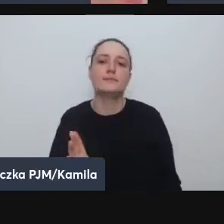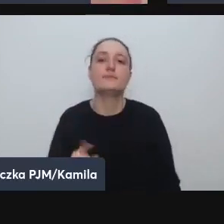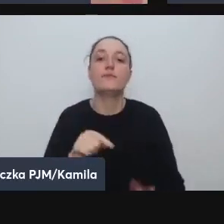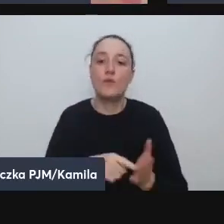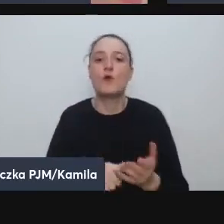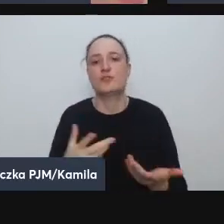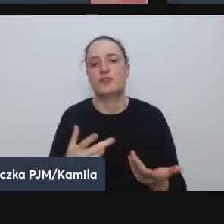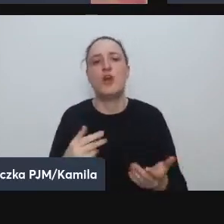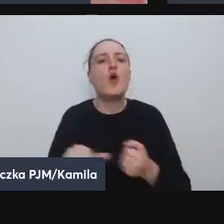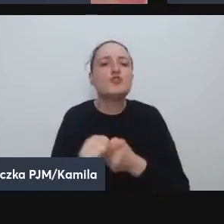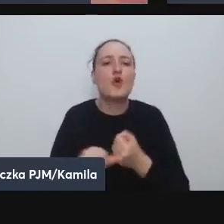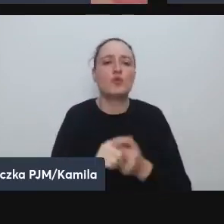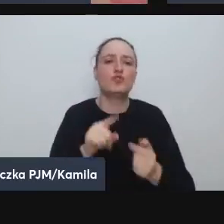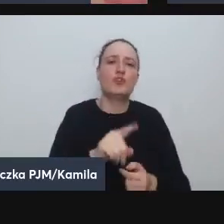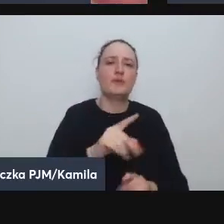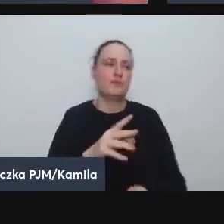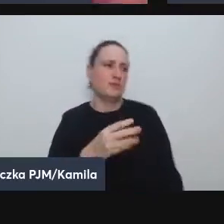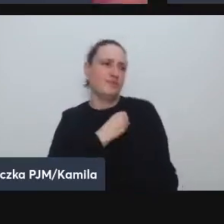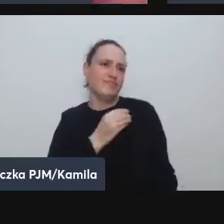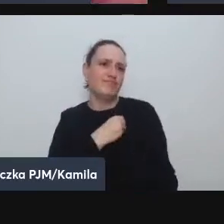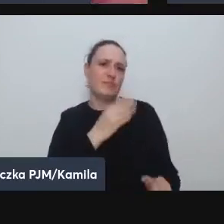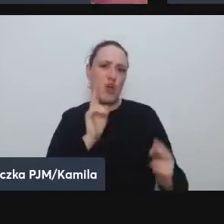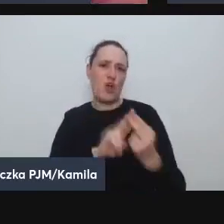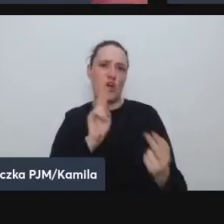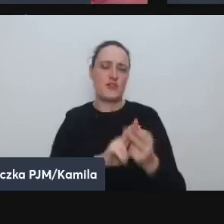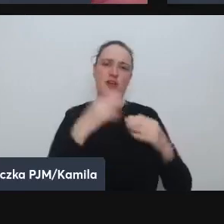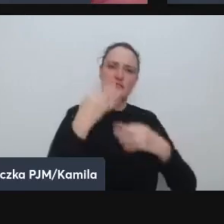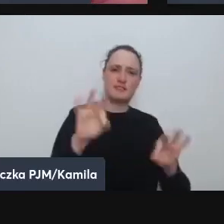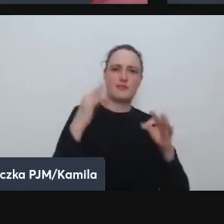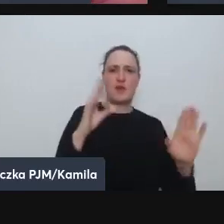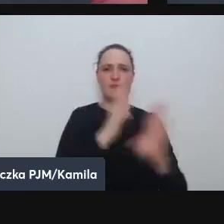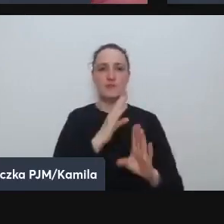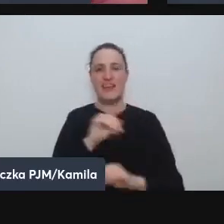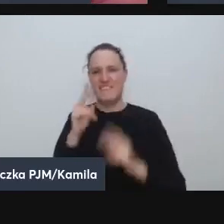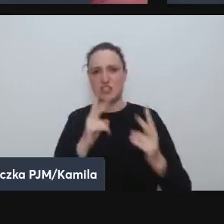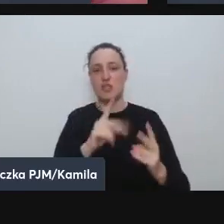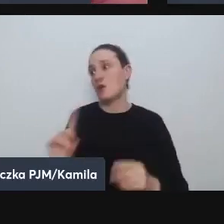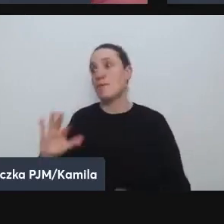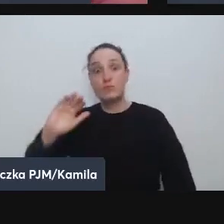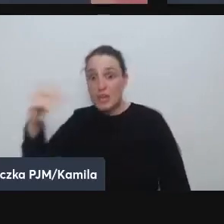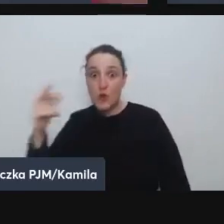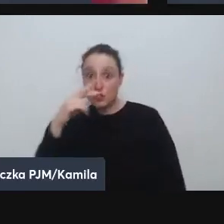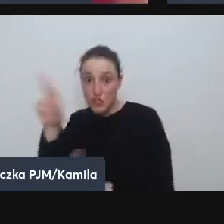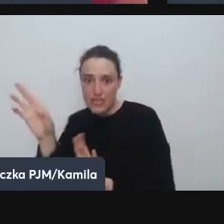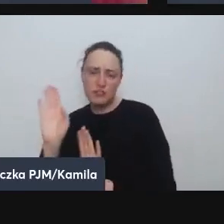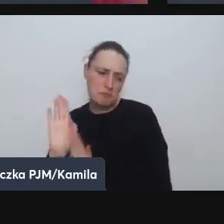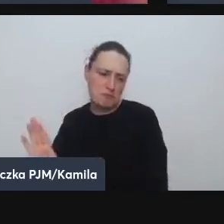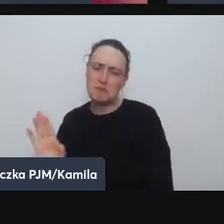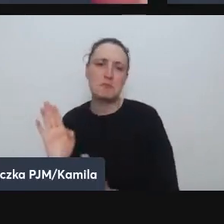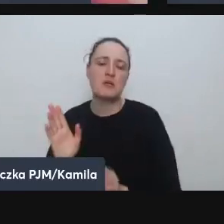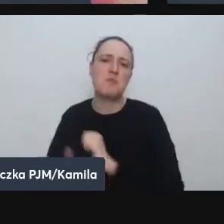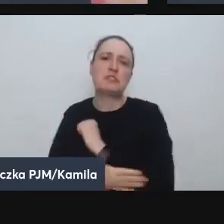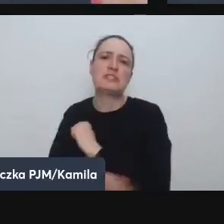luz i ten kontakt z młodzieżą są dużo ważniejsze niż gadżety. I absolutnie można to poprowadzić, wiecie, z podstawowym zestawem, po